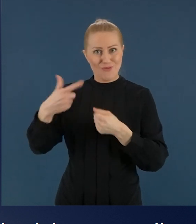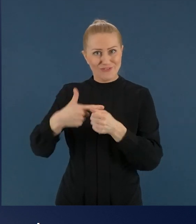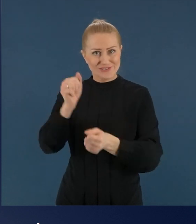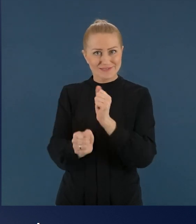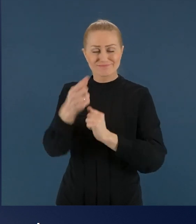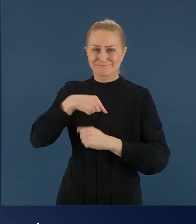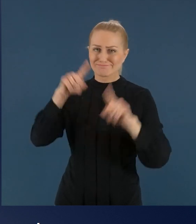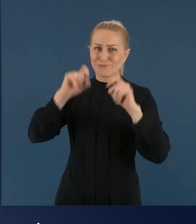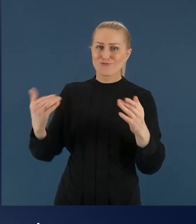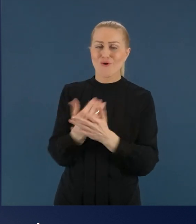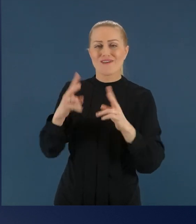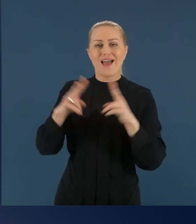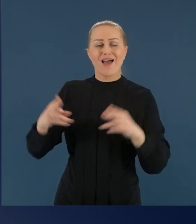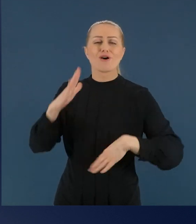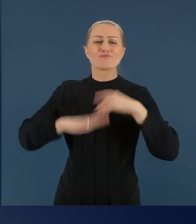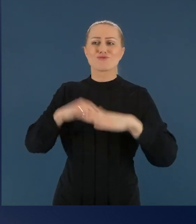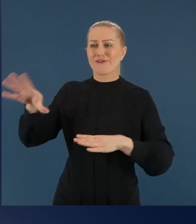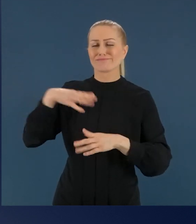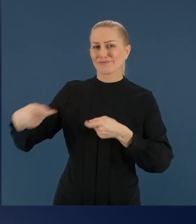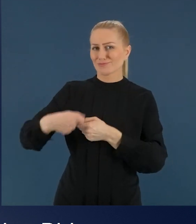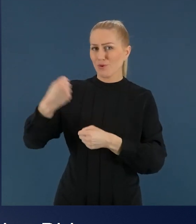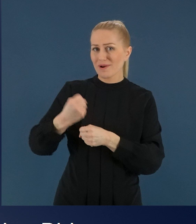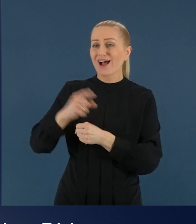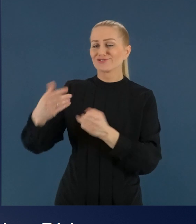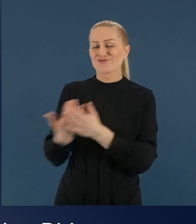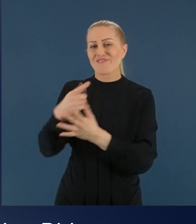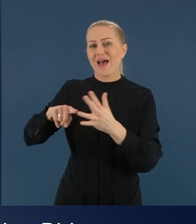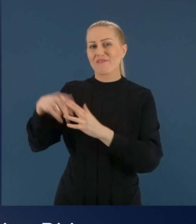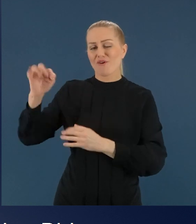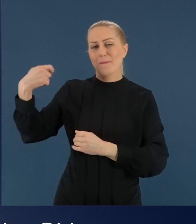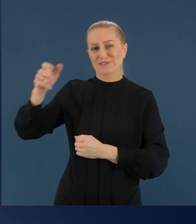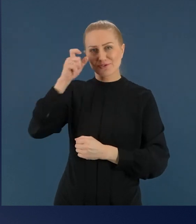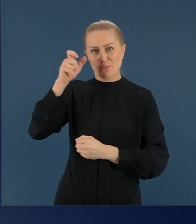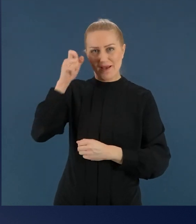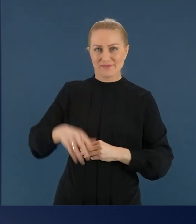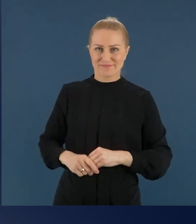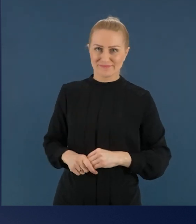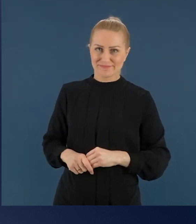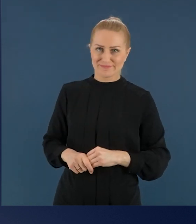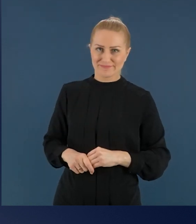będziemy mogli rozpocząć nowy etap budowania partnerstwa strategicznego z nową administracją prezydenta Joe Bidena.